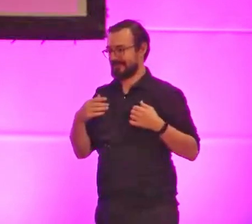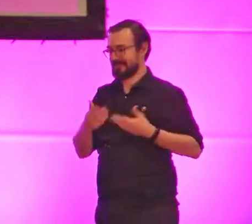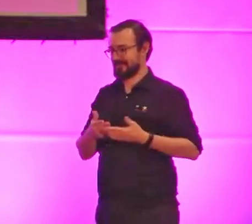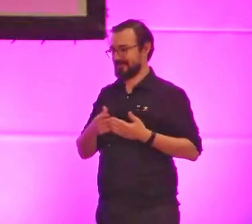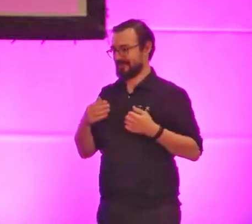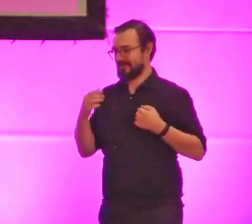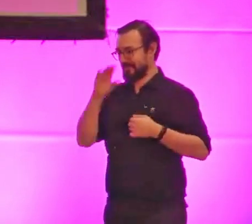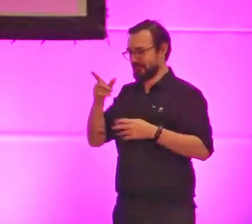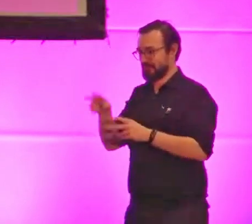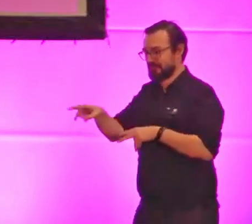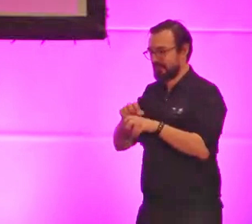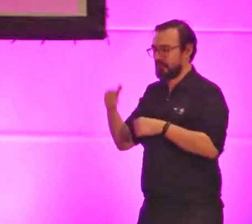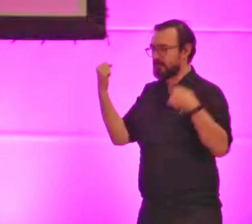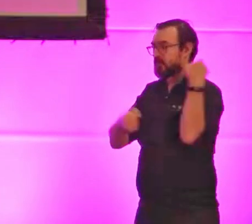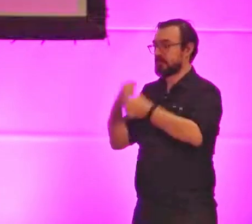När han slår